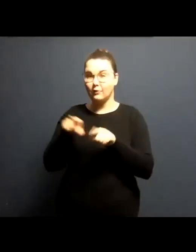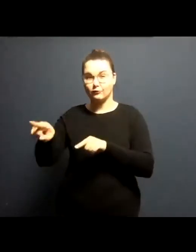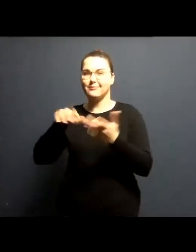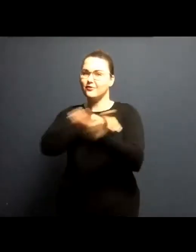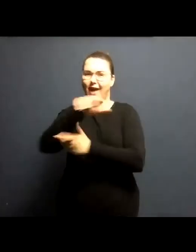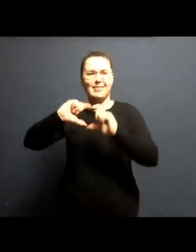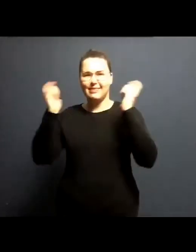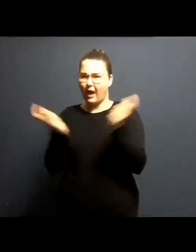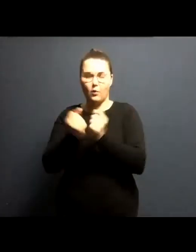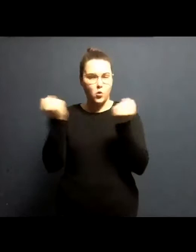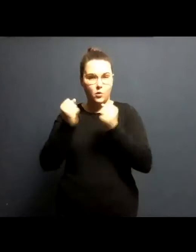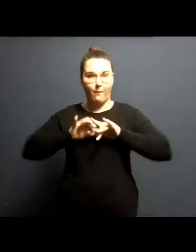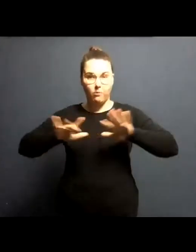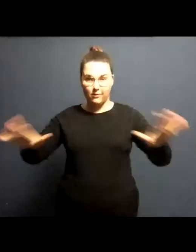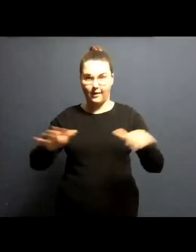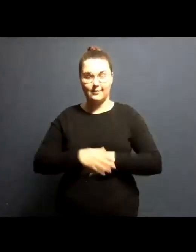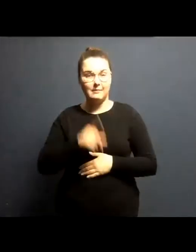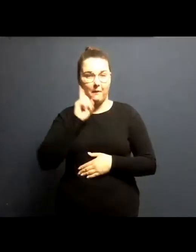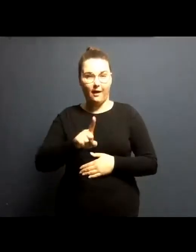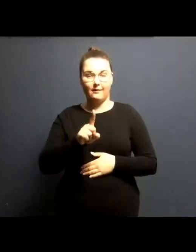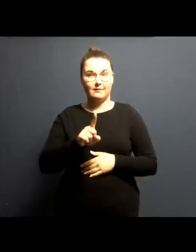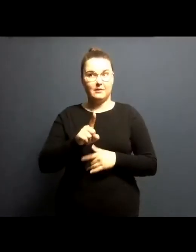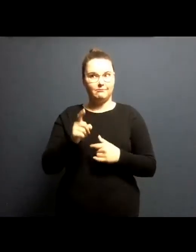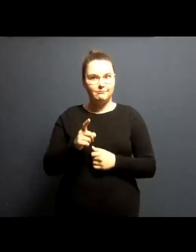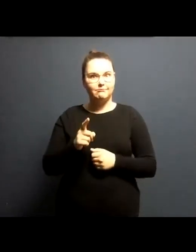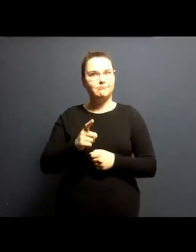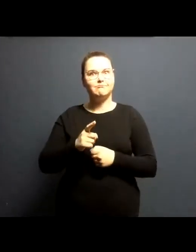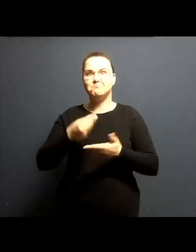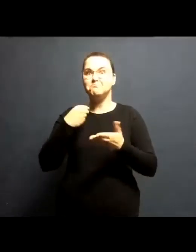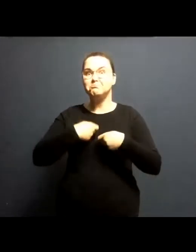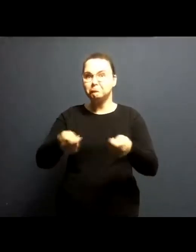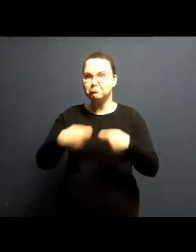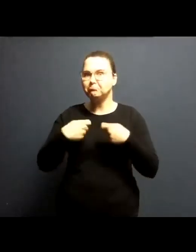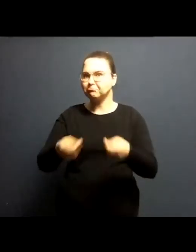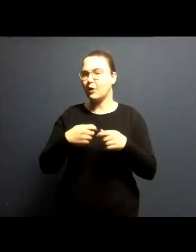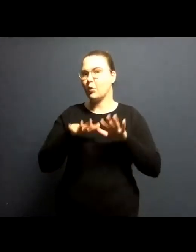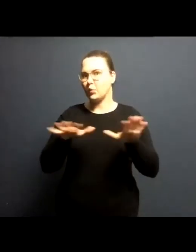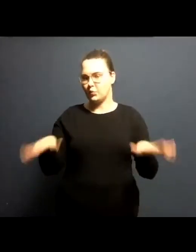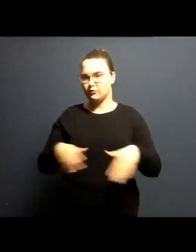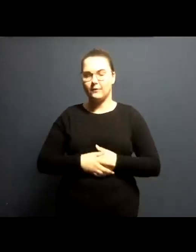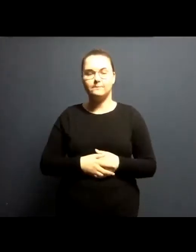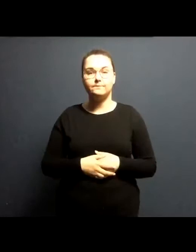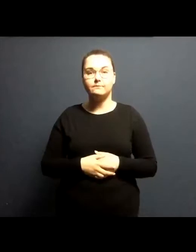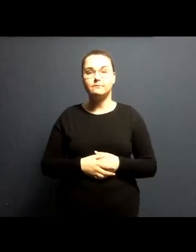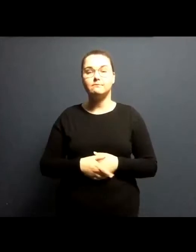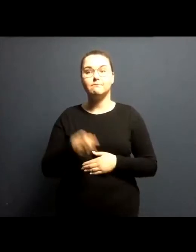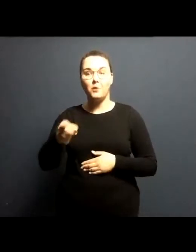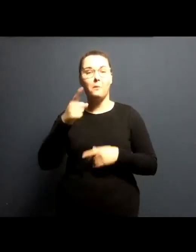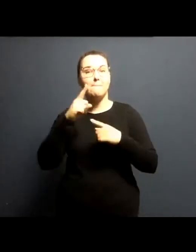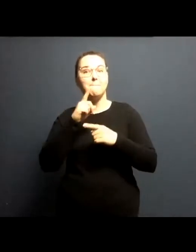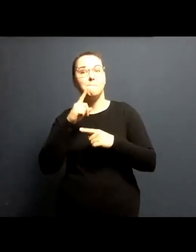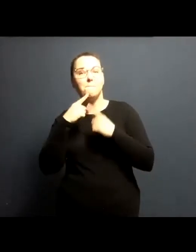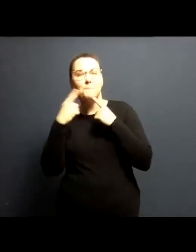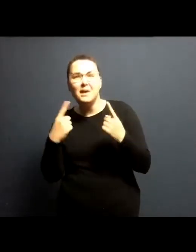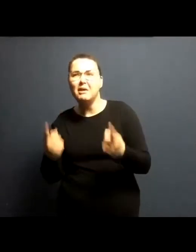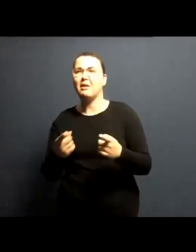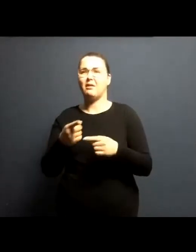Trochę taki właśnie może z sucharami, że częściej, że to jest mit, i że dla tych, którzy uprawiają